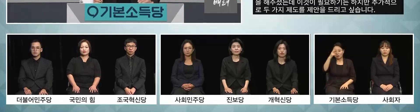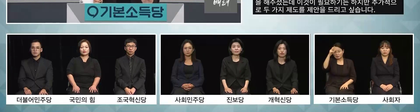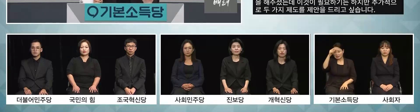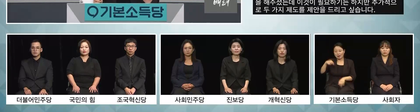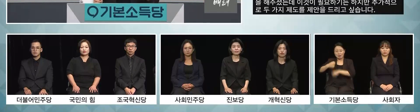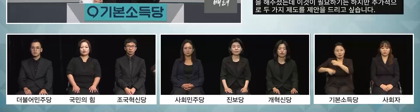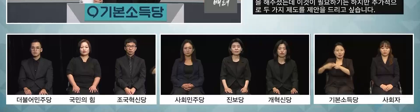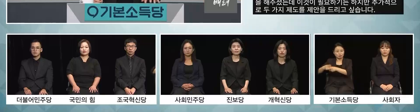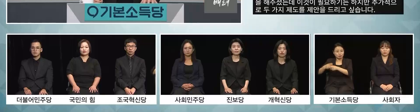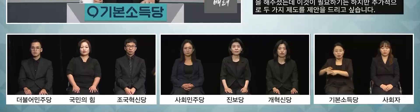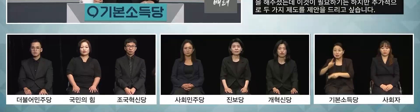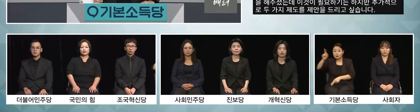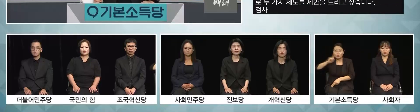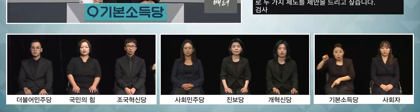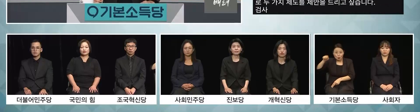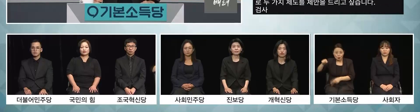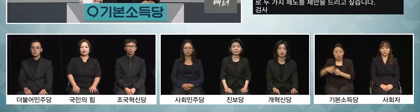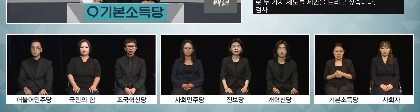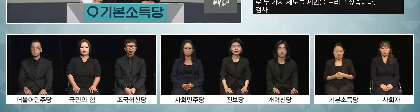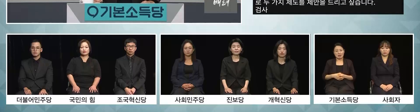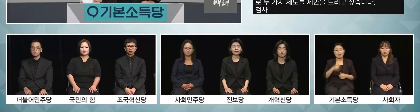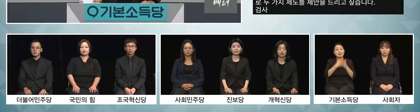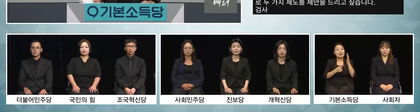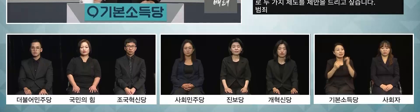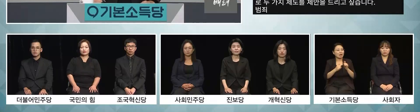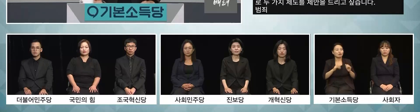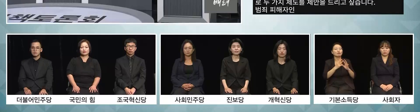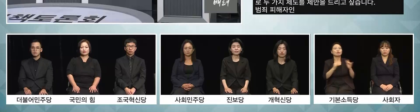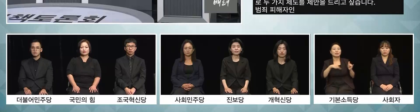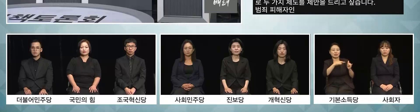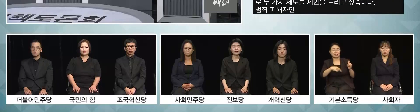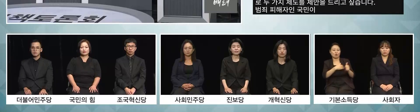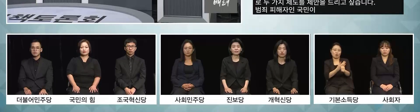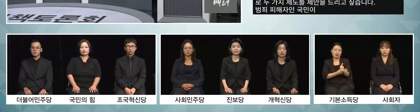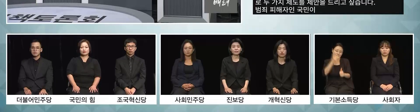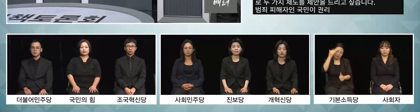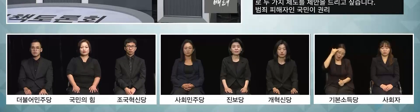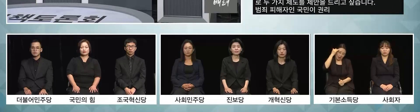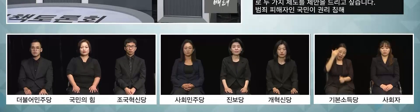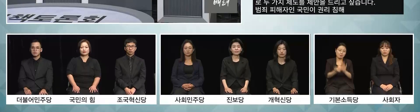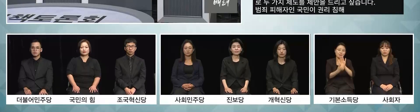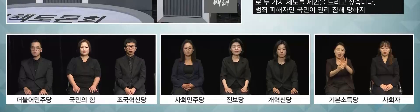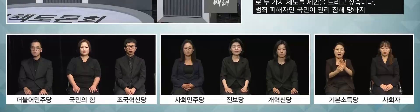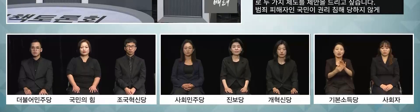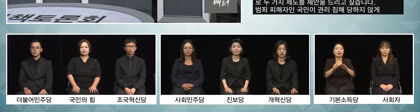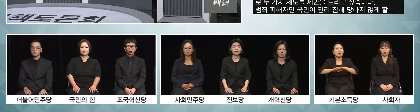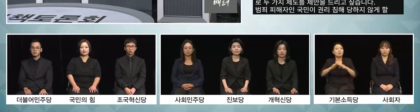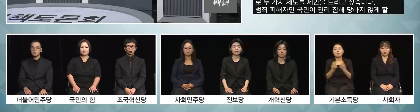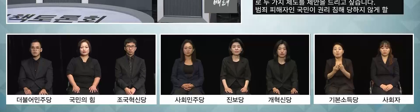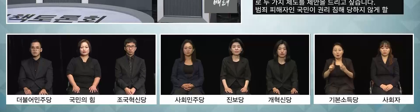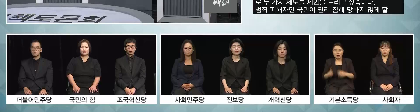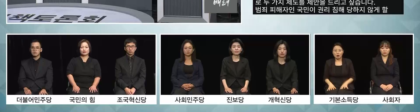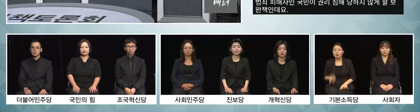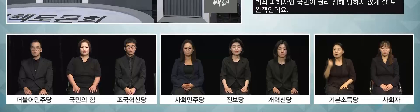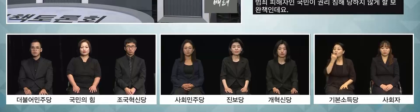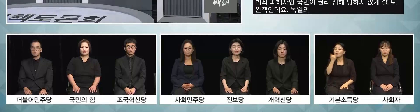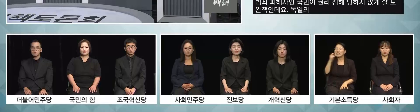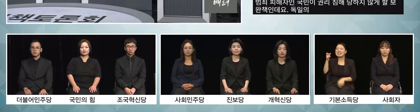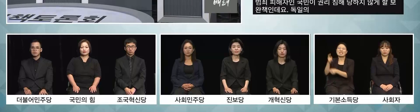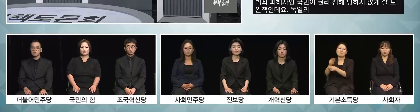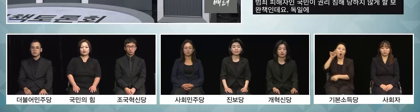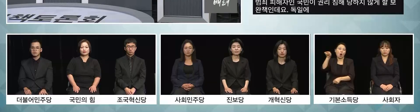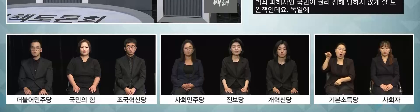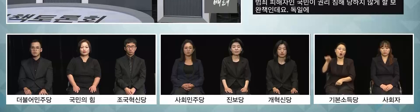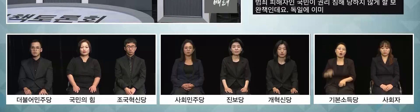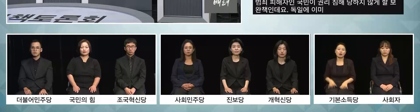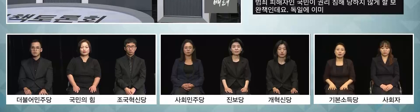맡겨진 기소 때문에 범죄 피해자인 국민이 권리 침해당하지 않게 할 보완책인데요. 독일에 이미 있는